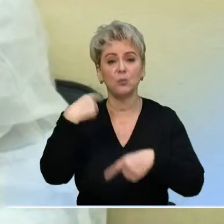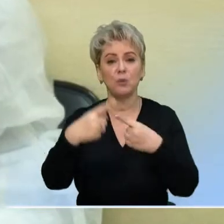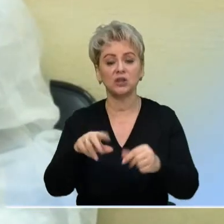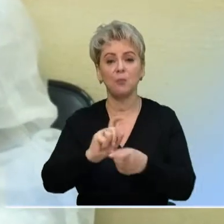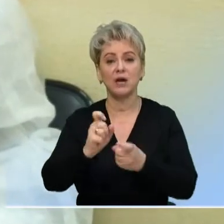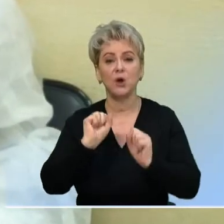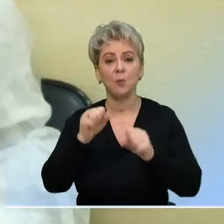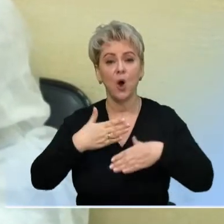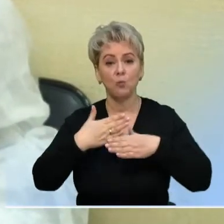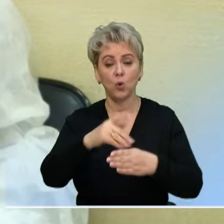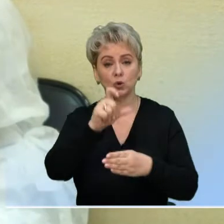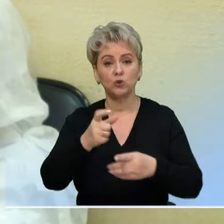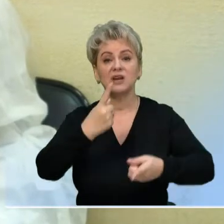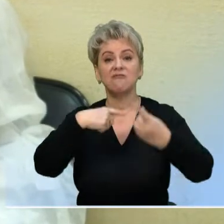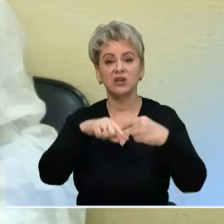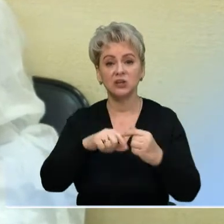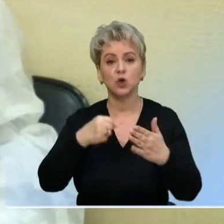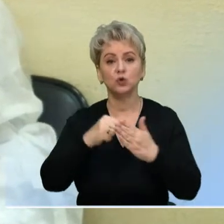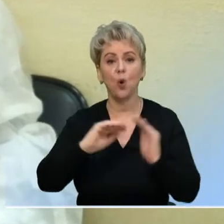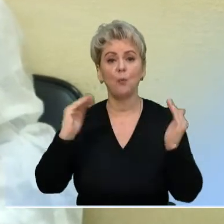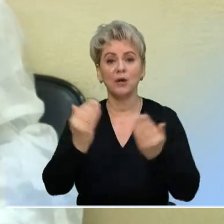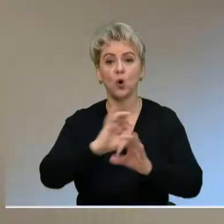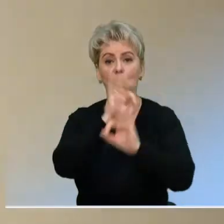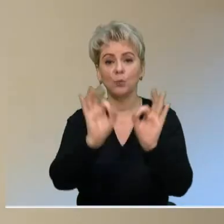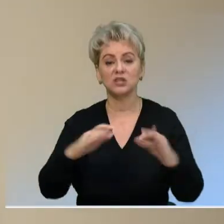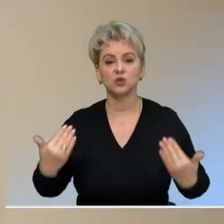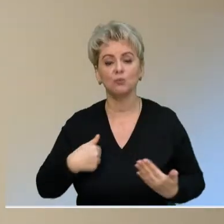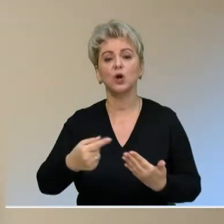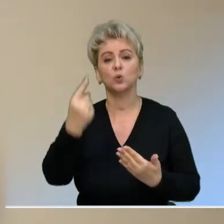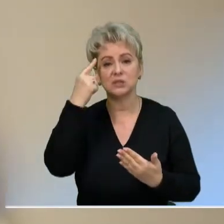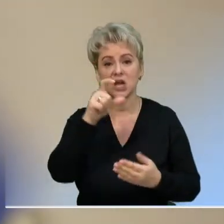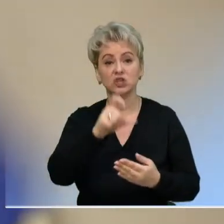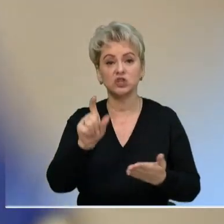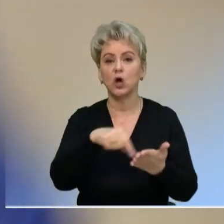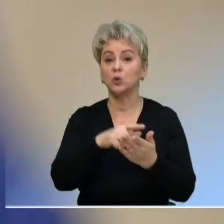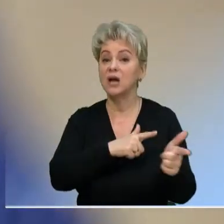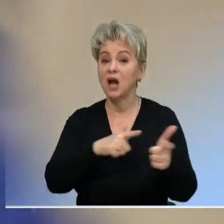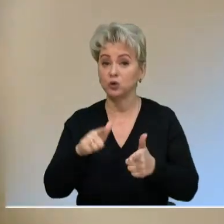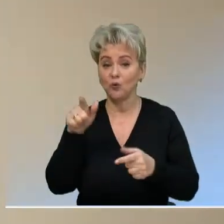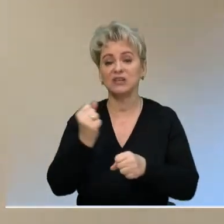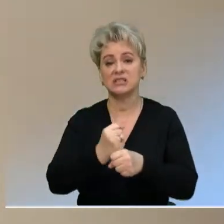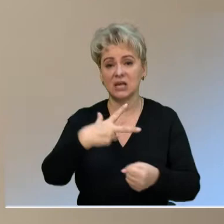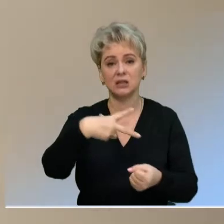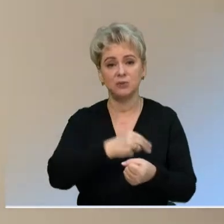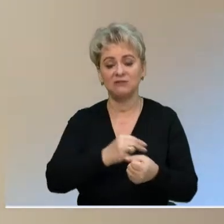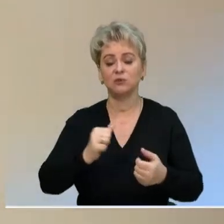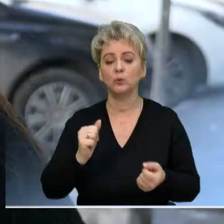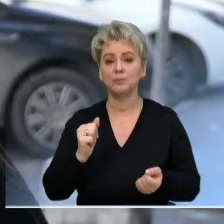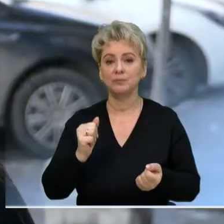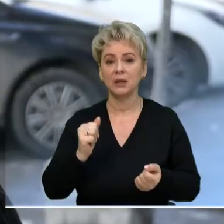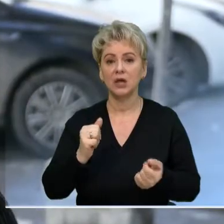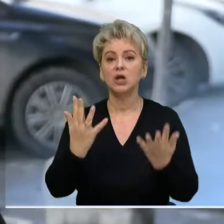борьбы помогут жителям России вернуться к допандемийному образу жизни. Мы узнали у жителей города, готовы ли они вакцинироваться от